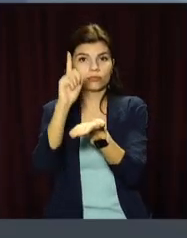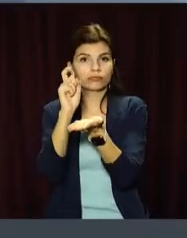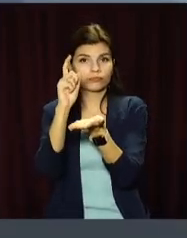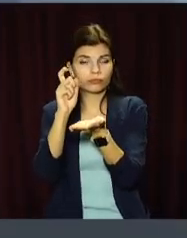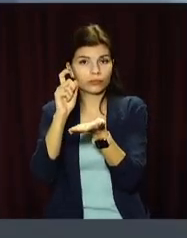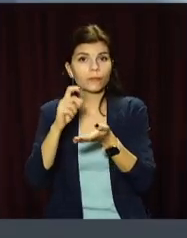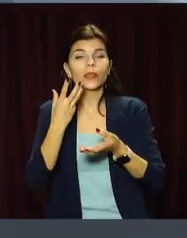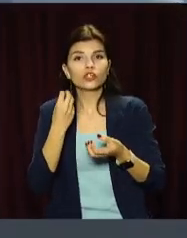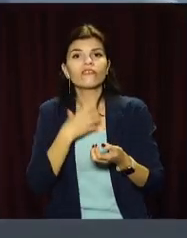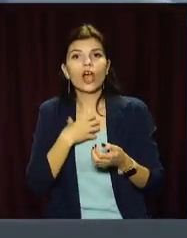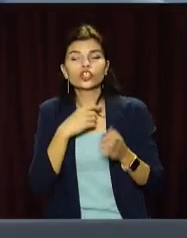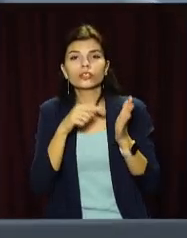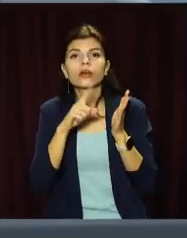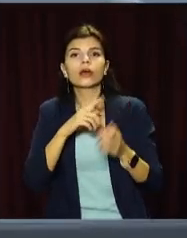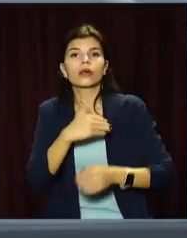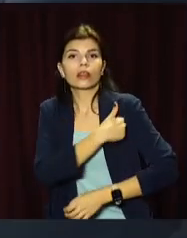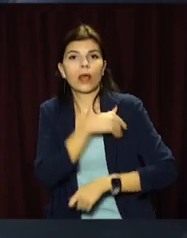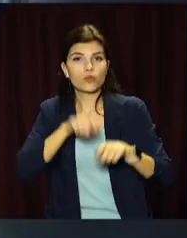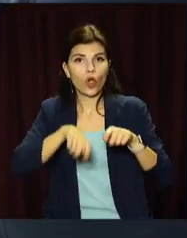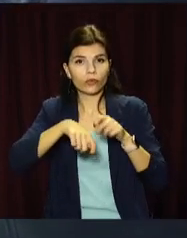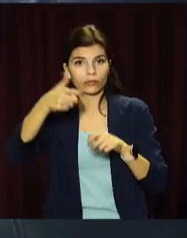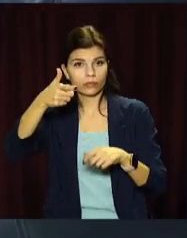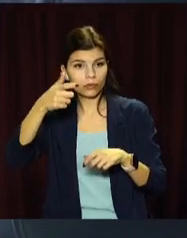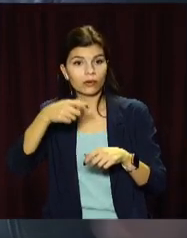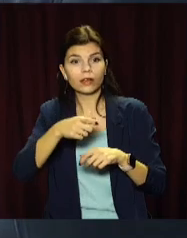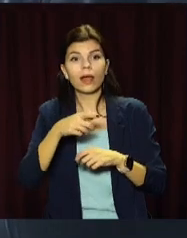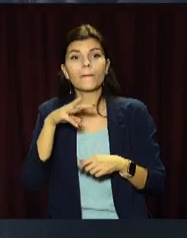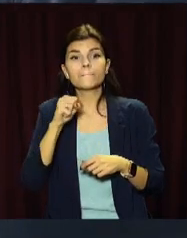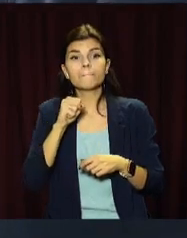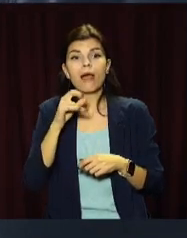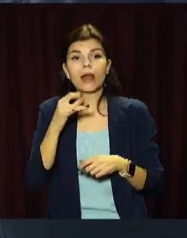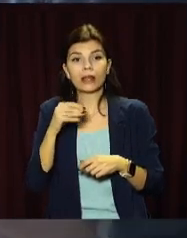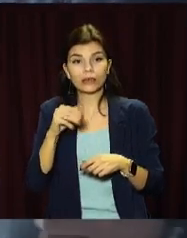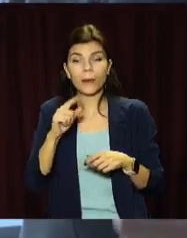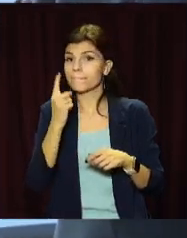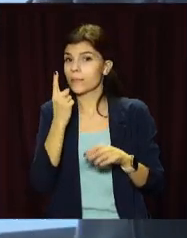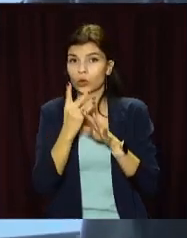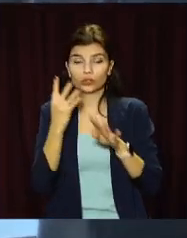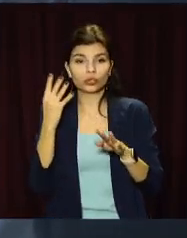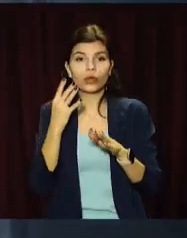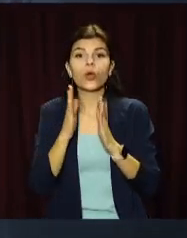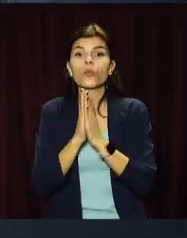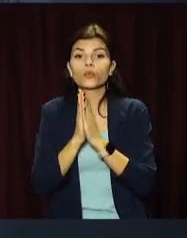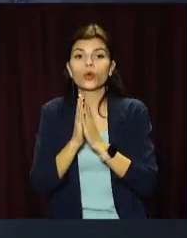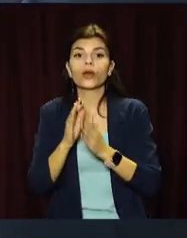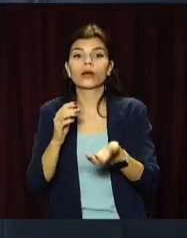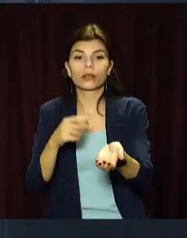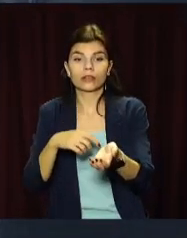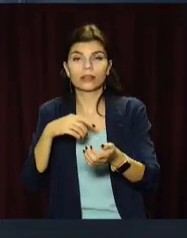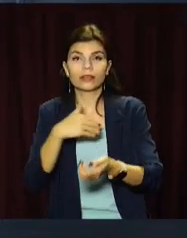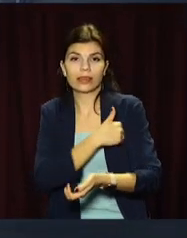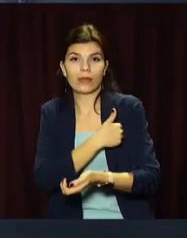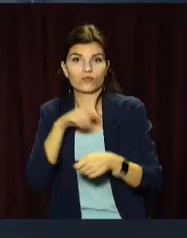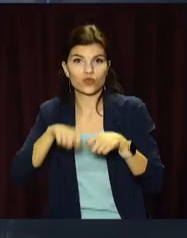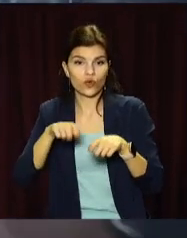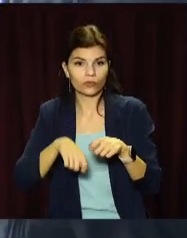один важливий пункт – термометрія. Тому інспекторка Маргарита Малишева в першу чергу просить виміряти їй